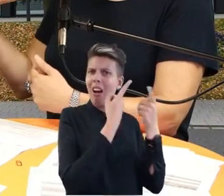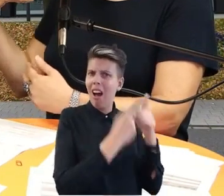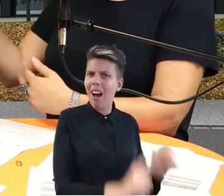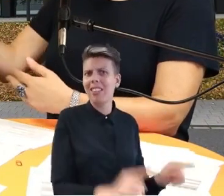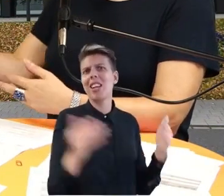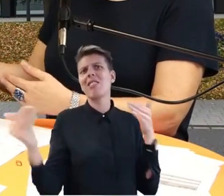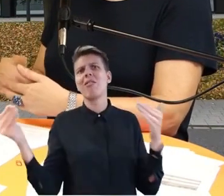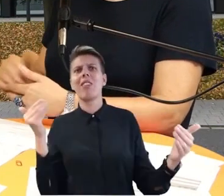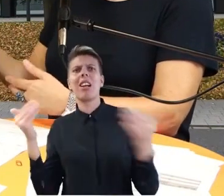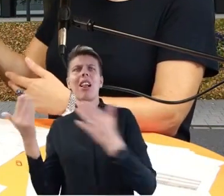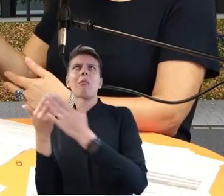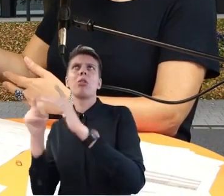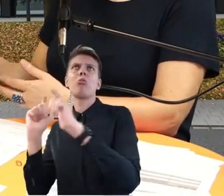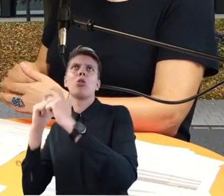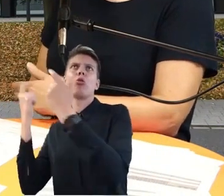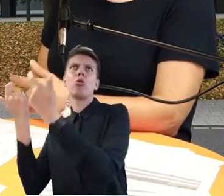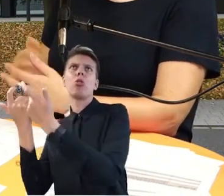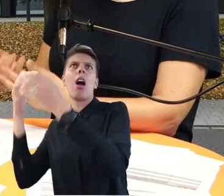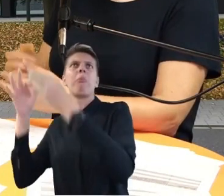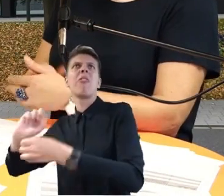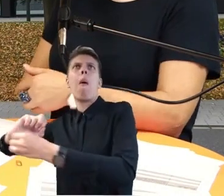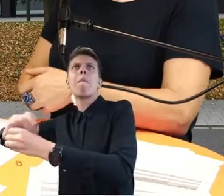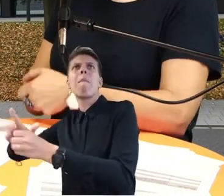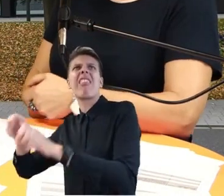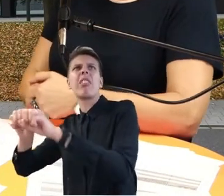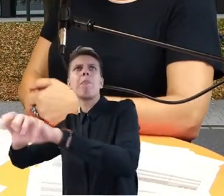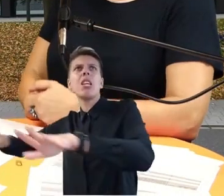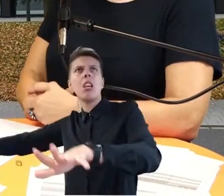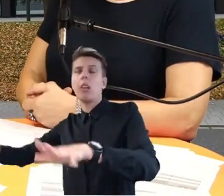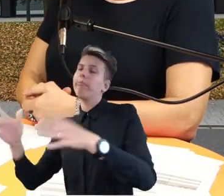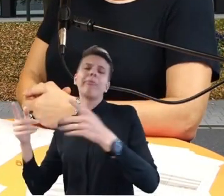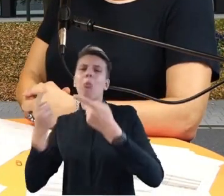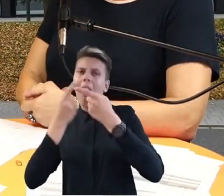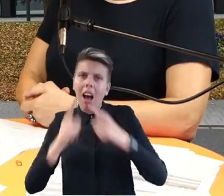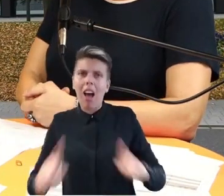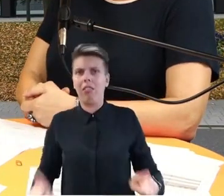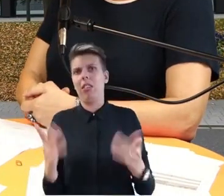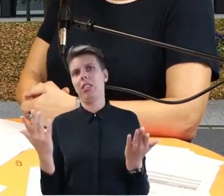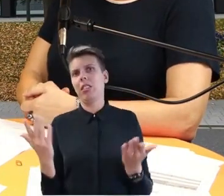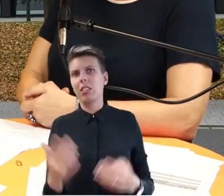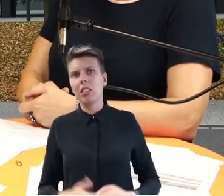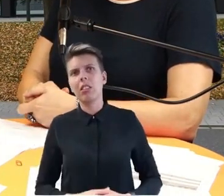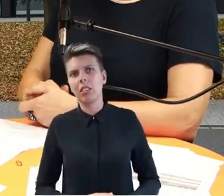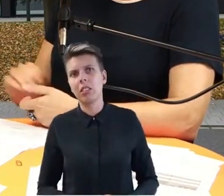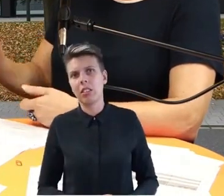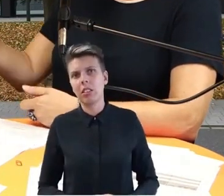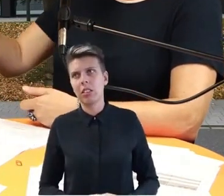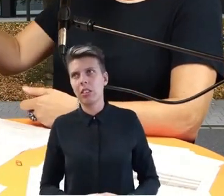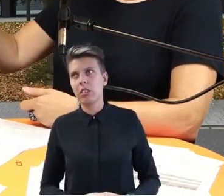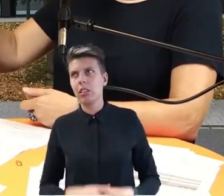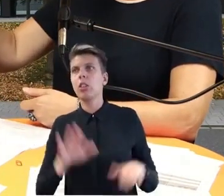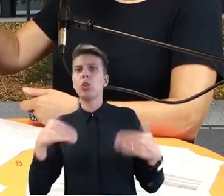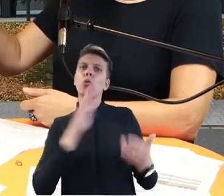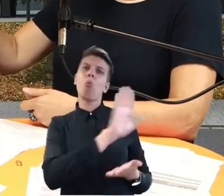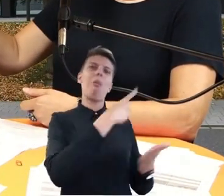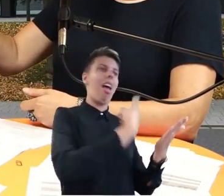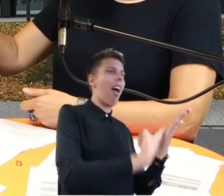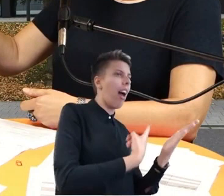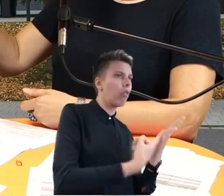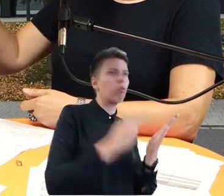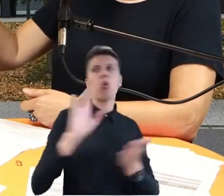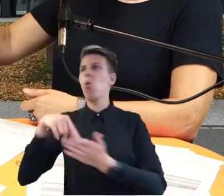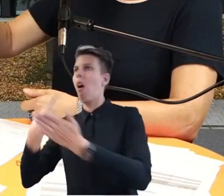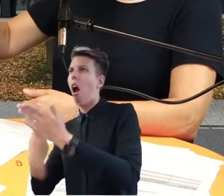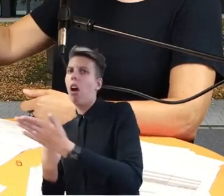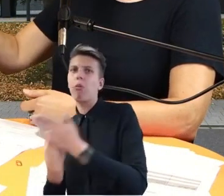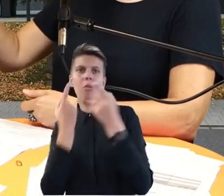starb zum beispiel so eine pandemie lage oder eine andere lage bewältigen muss also daraus das ist eben das